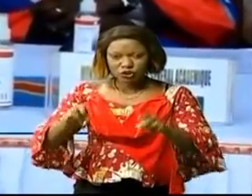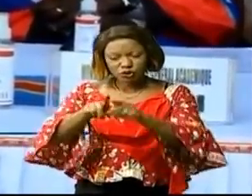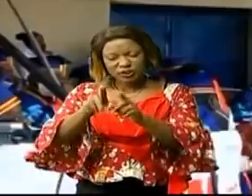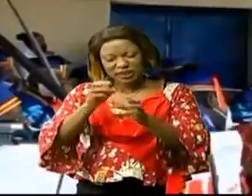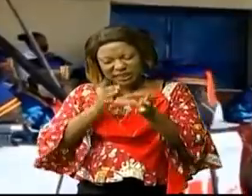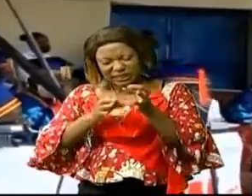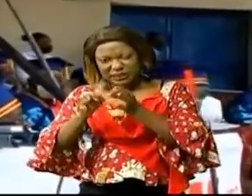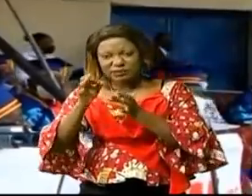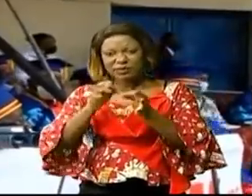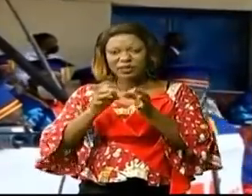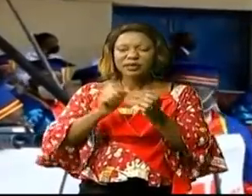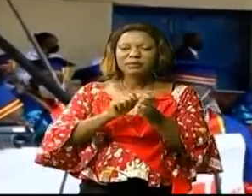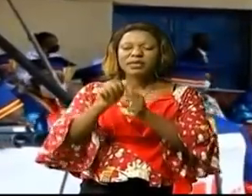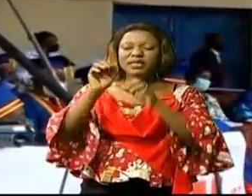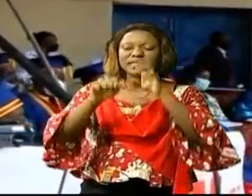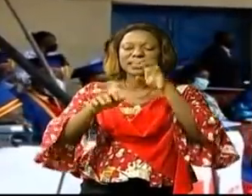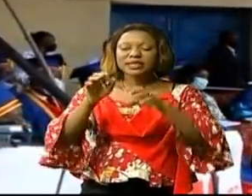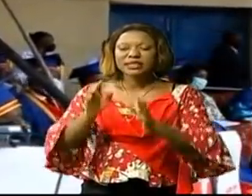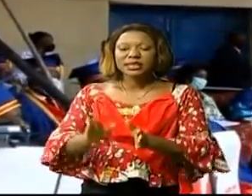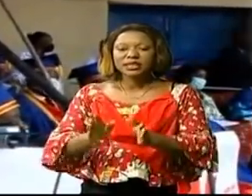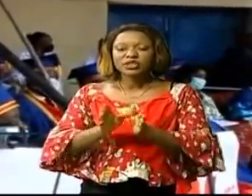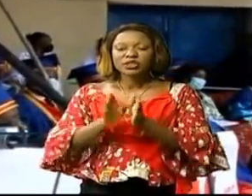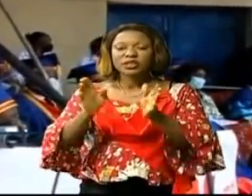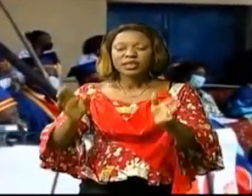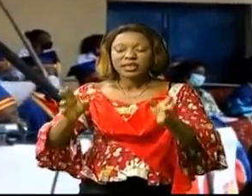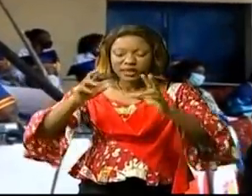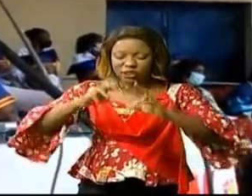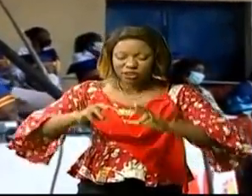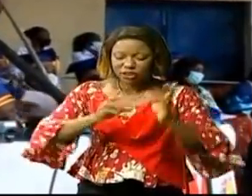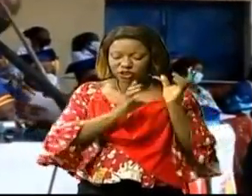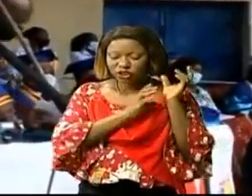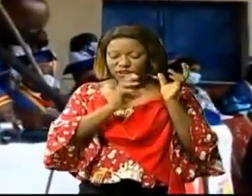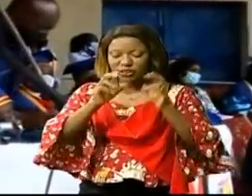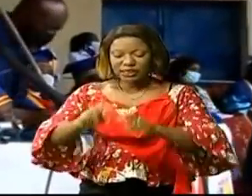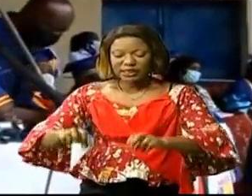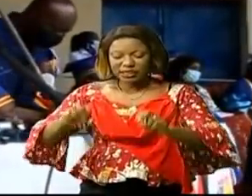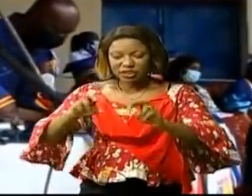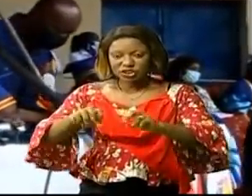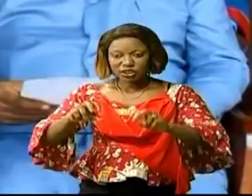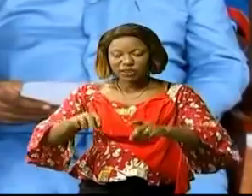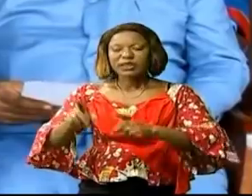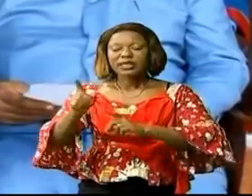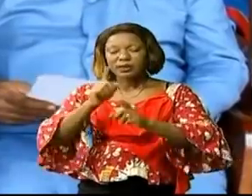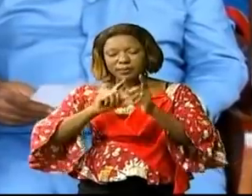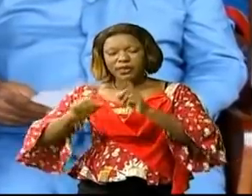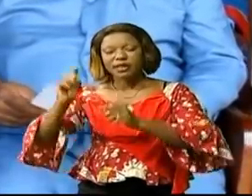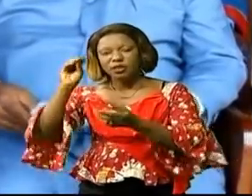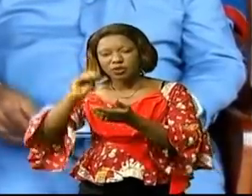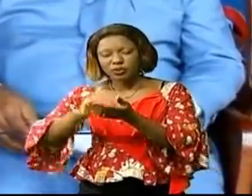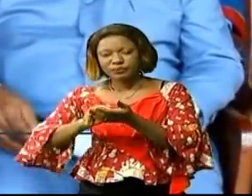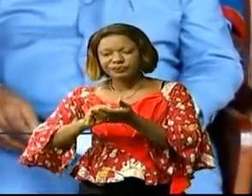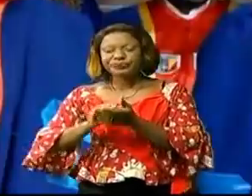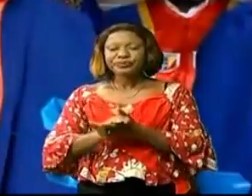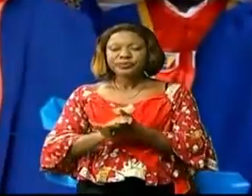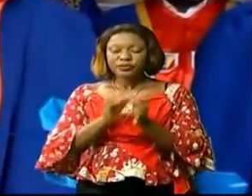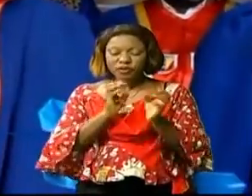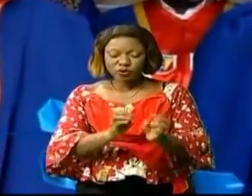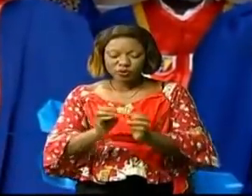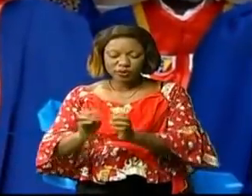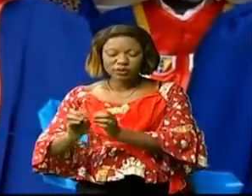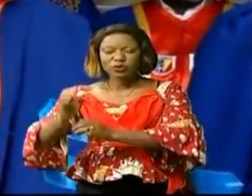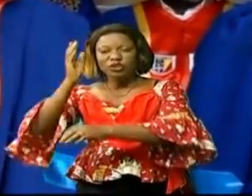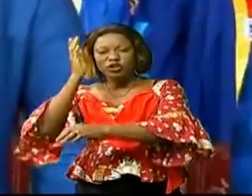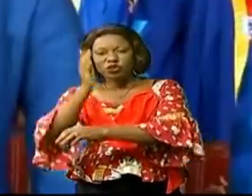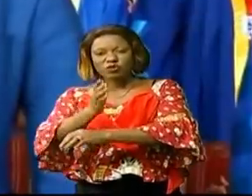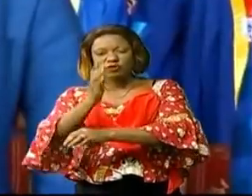exposés par le secrétaire général en charge de la recherche, le professeur Chimpi Antoine. Parmi ces points, l'organisation des conférences,